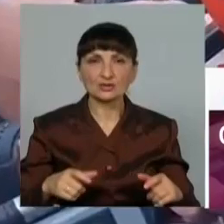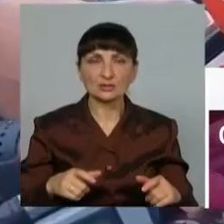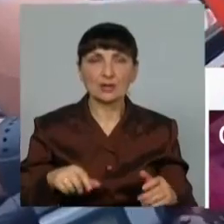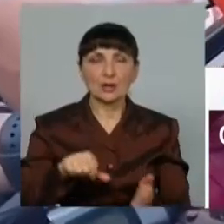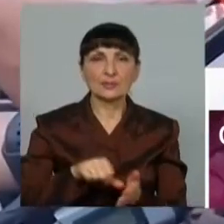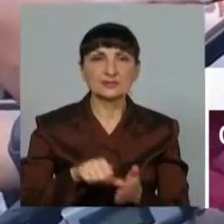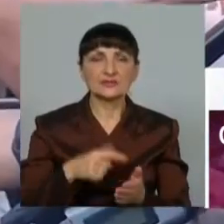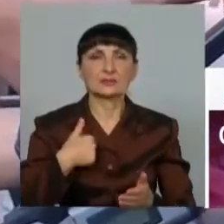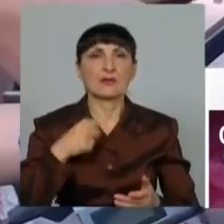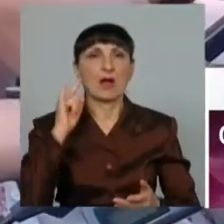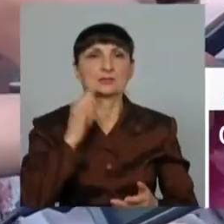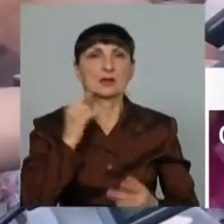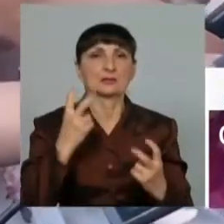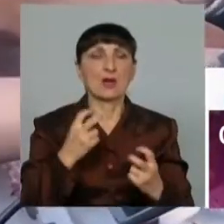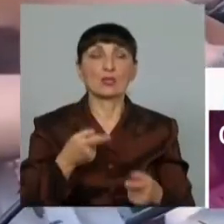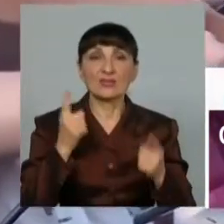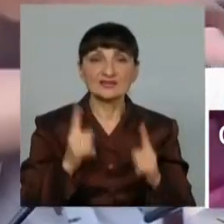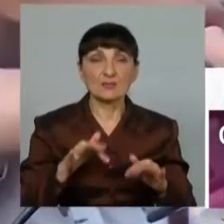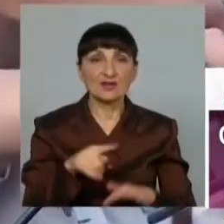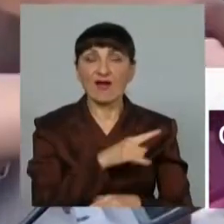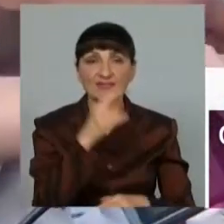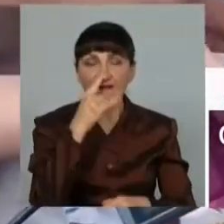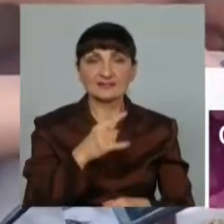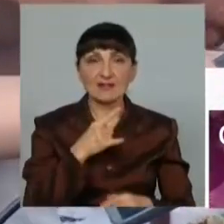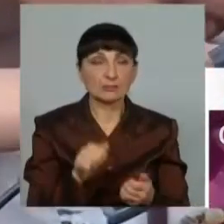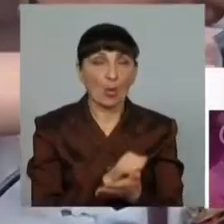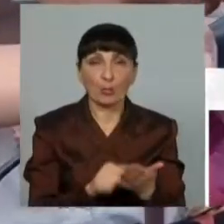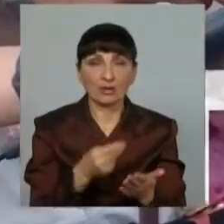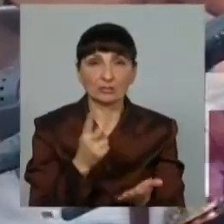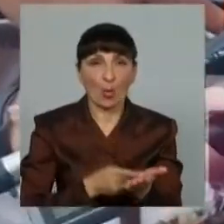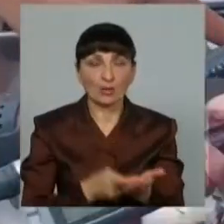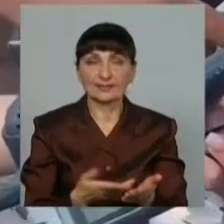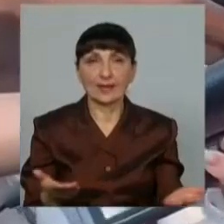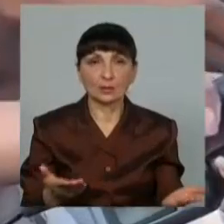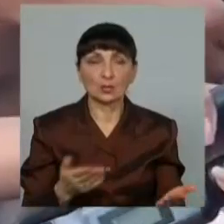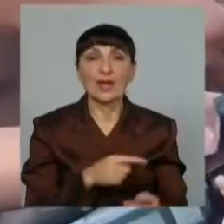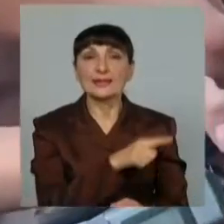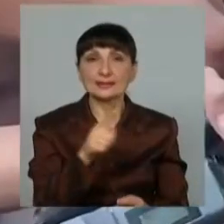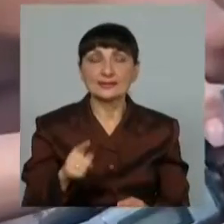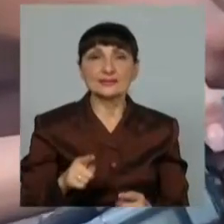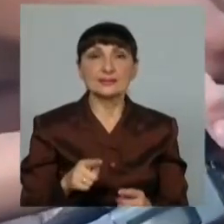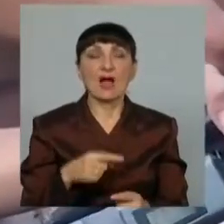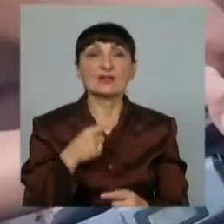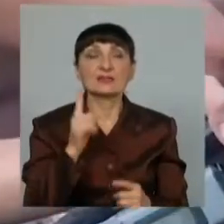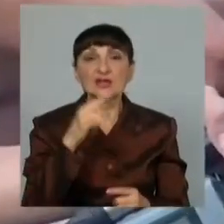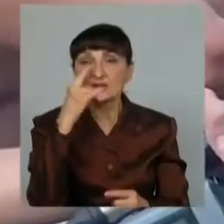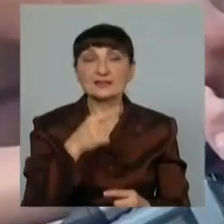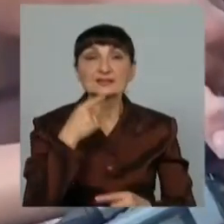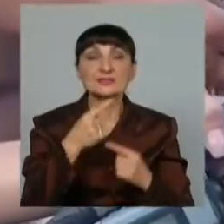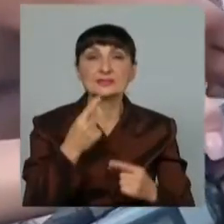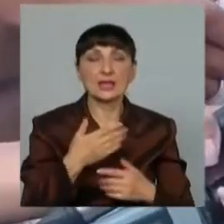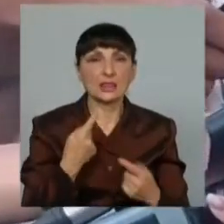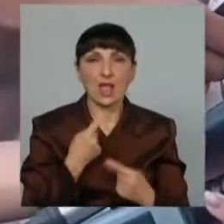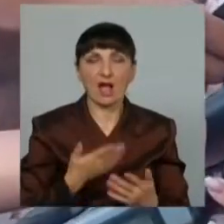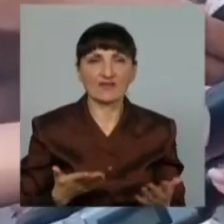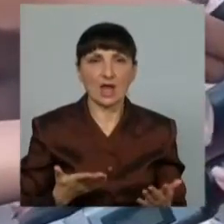представляющих себя казахами. Но на самом деле они не могут представить никаких доказательств. Некоторые из них элементарно не говорят на казахском языке